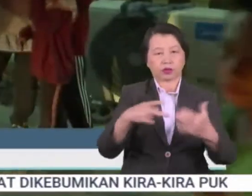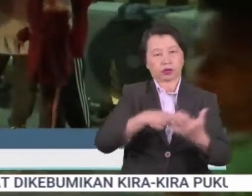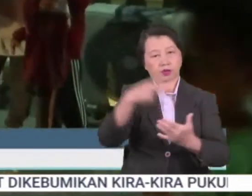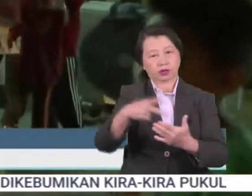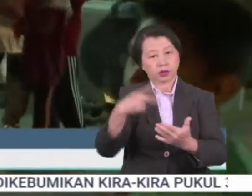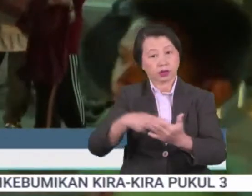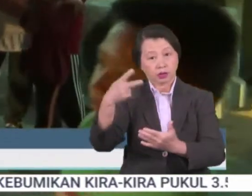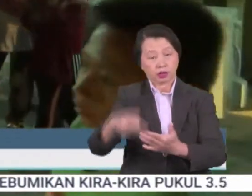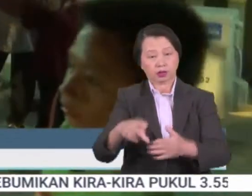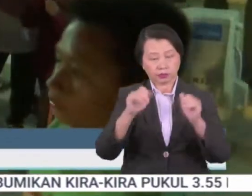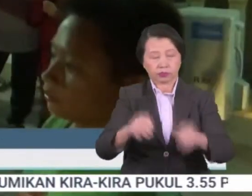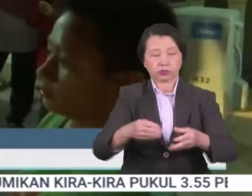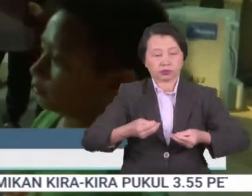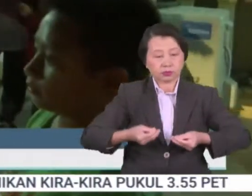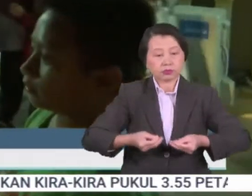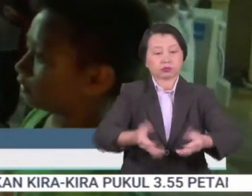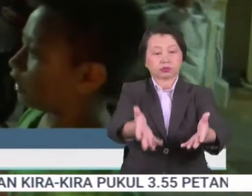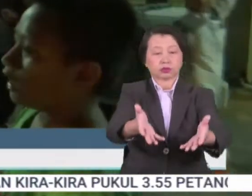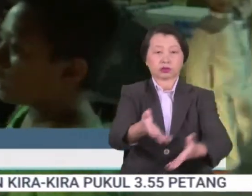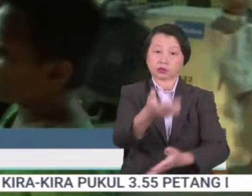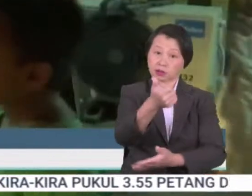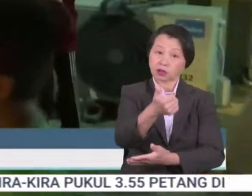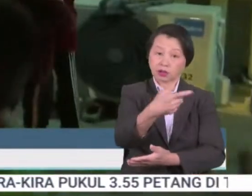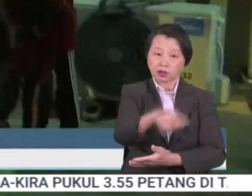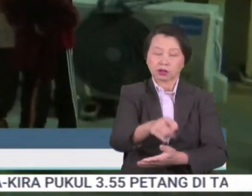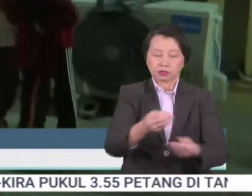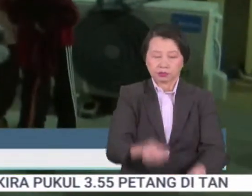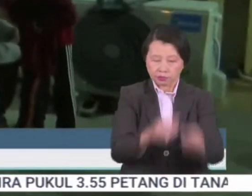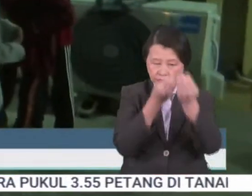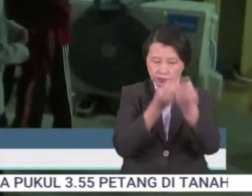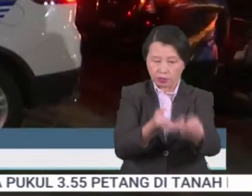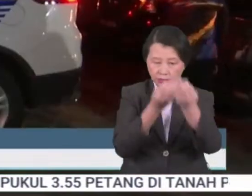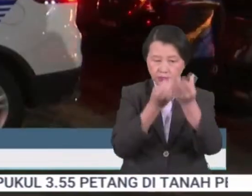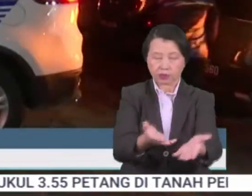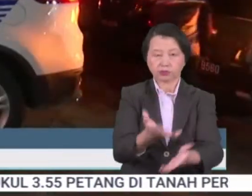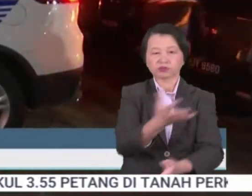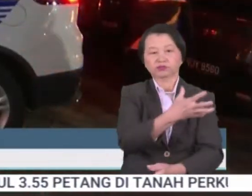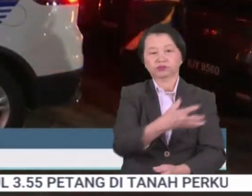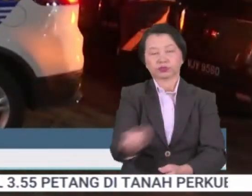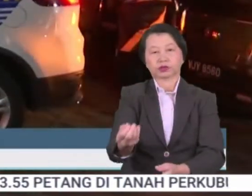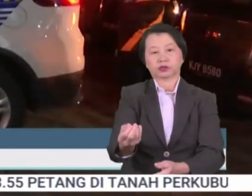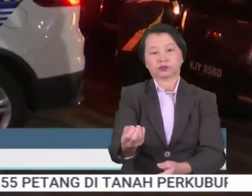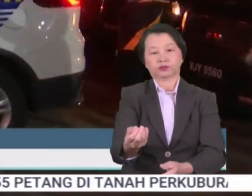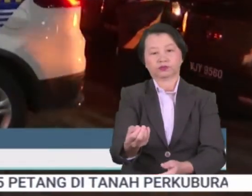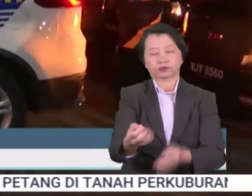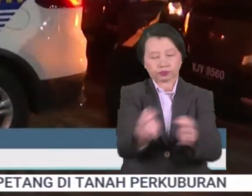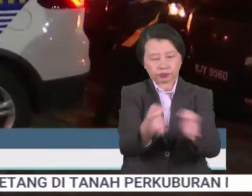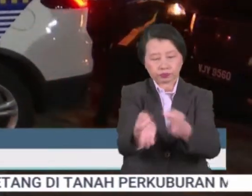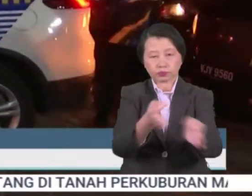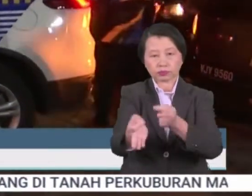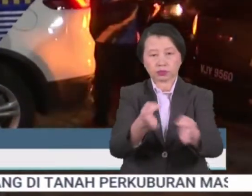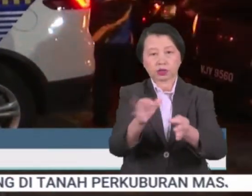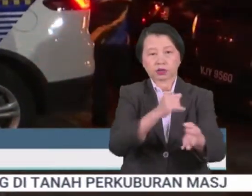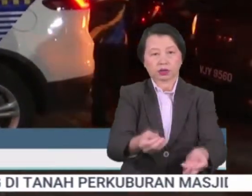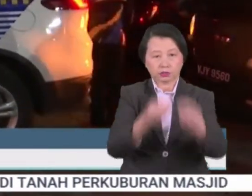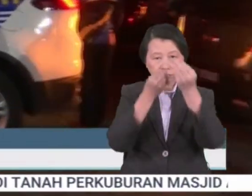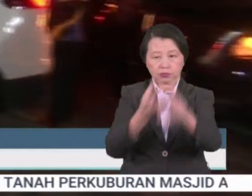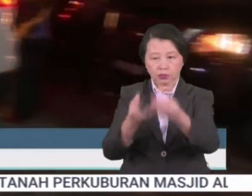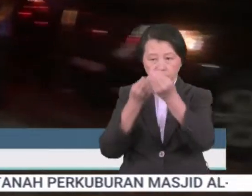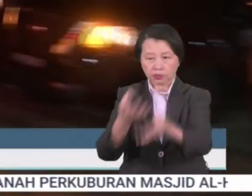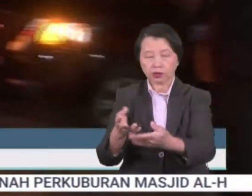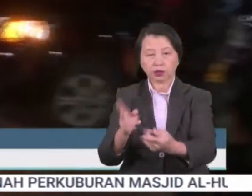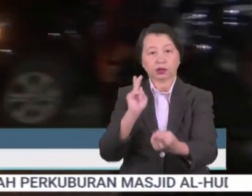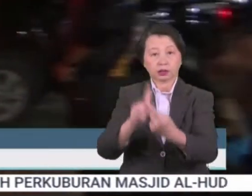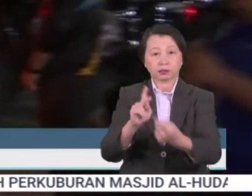program agar dapat memberiemberi maklumat dan memberi penerangan dan makluman dan